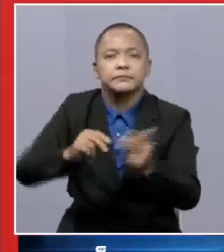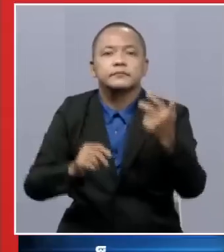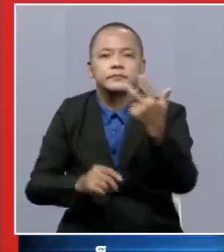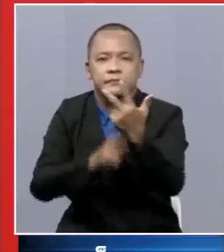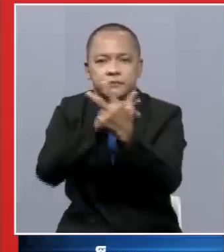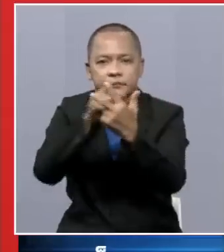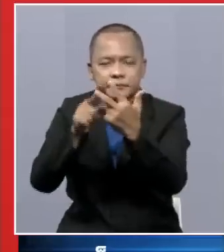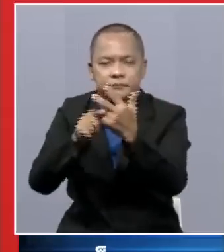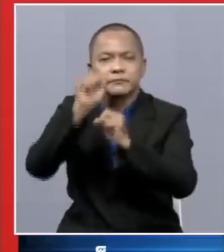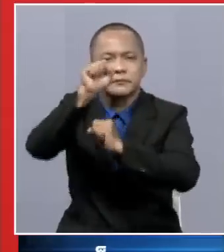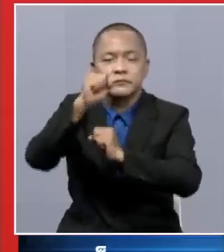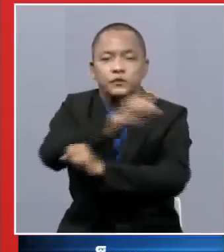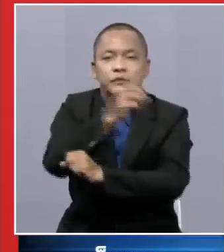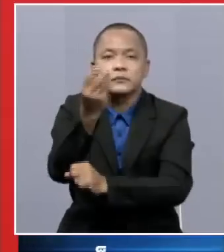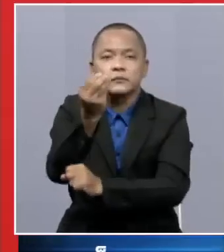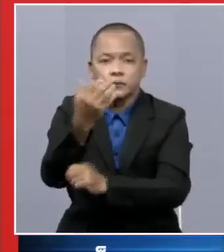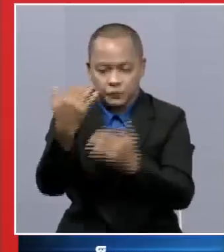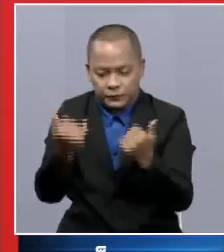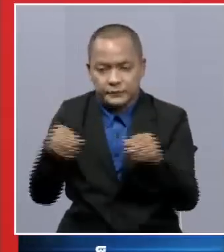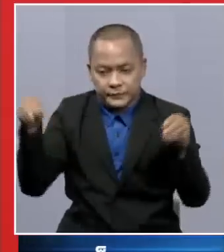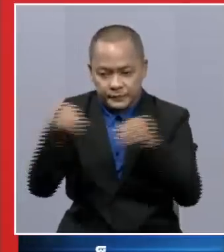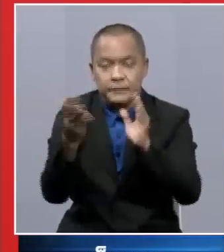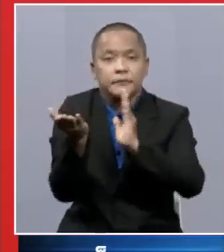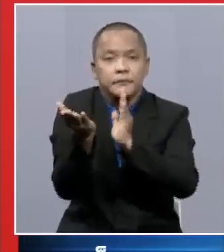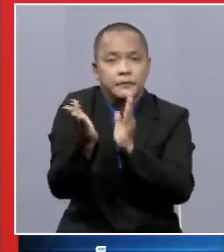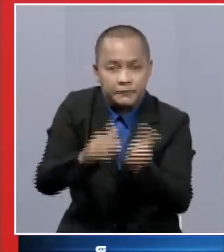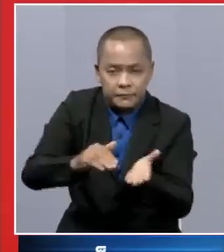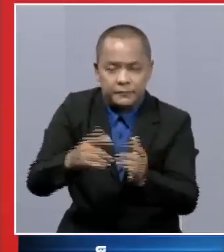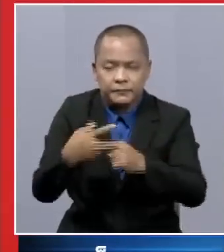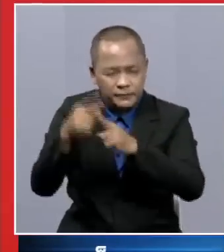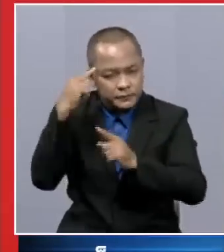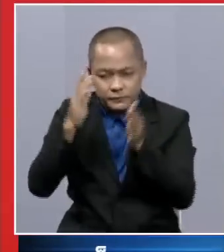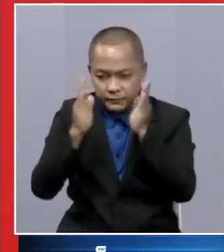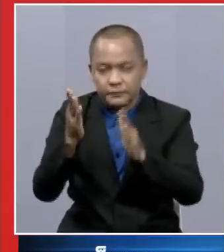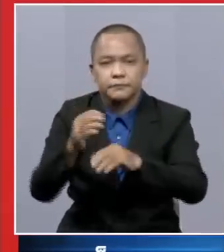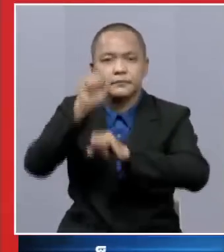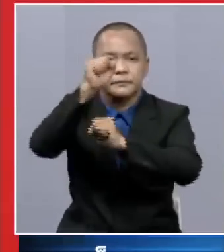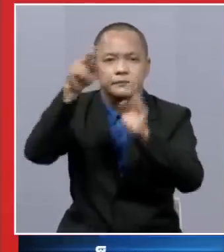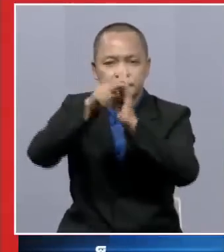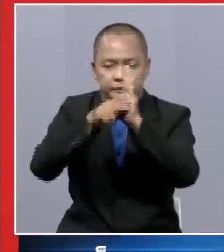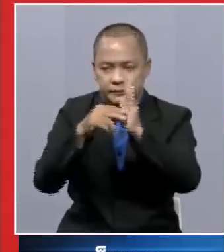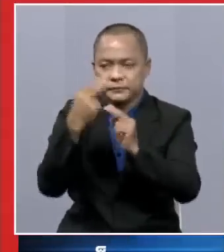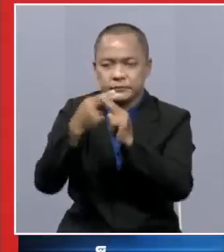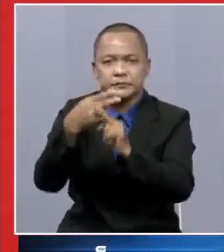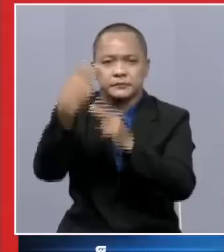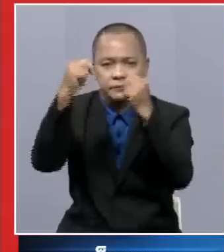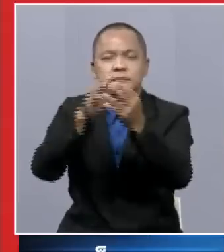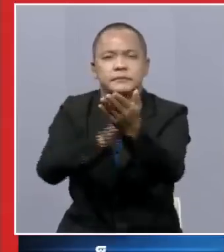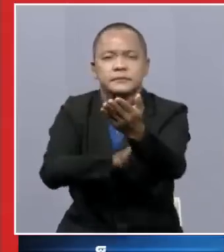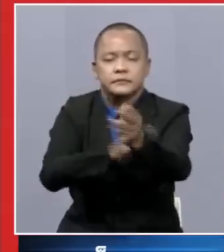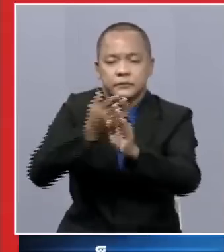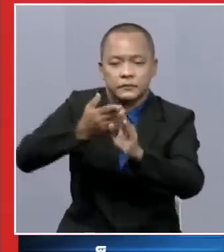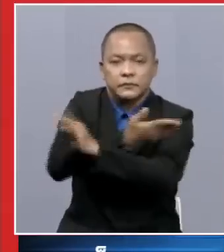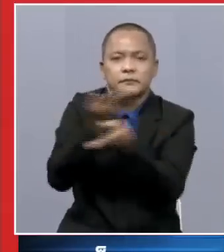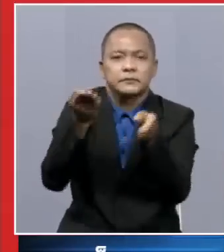คนแต่จะประกาศเมื่อไหร่ตอนนี้ใกล้ยุบสภาแล้วเราตั้งใจจะประกาศรายชื่อแคนดิเดตนายกช้าที่สุดก็คือก่อน